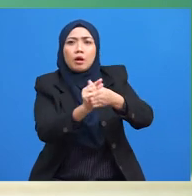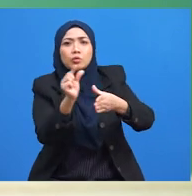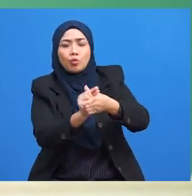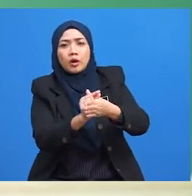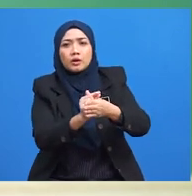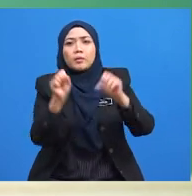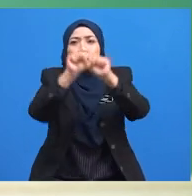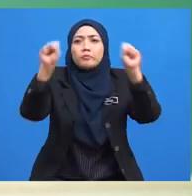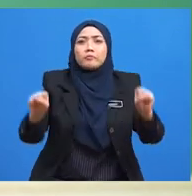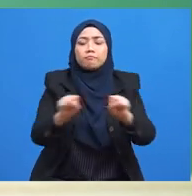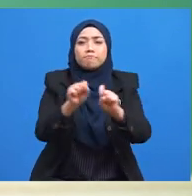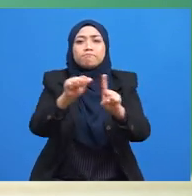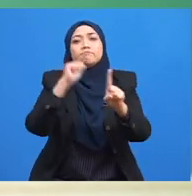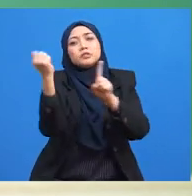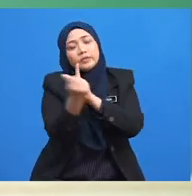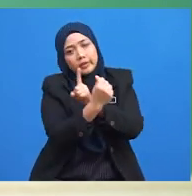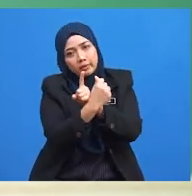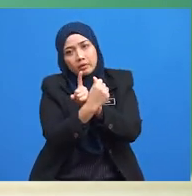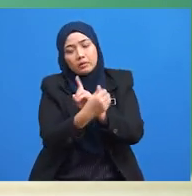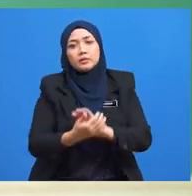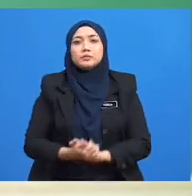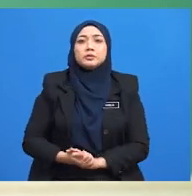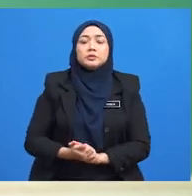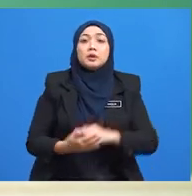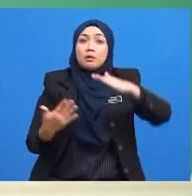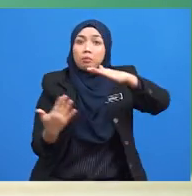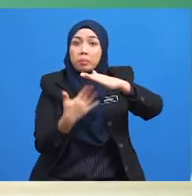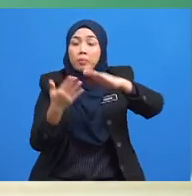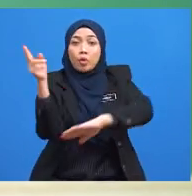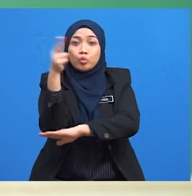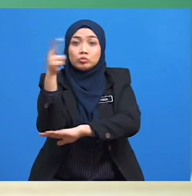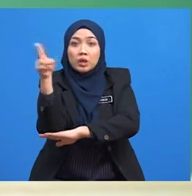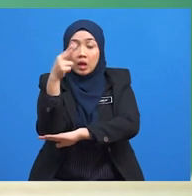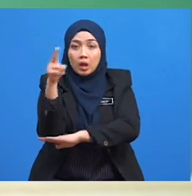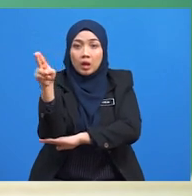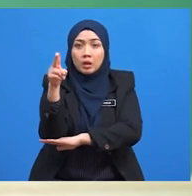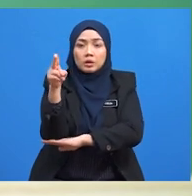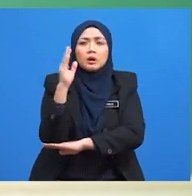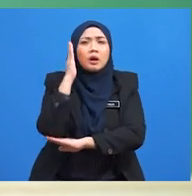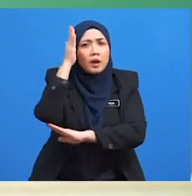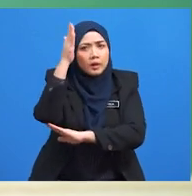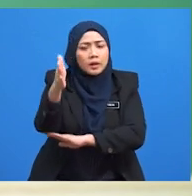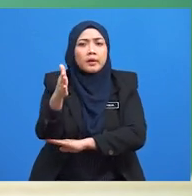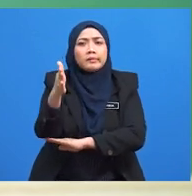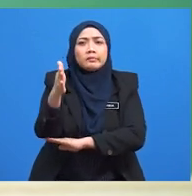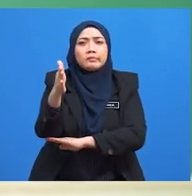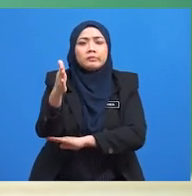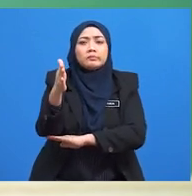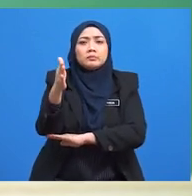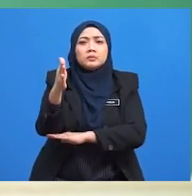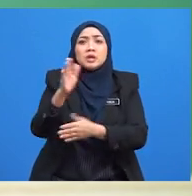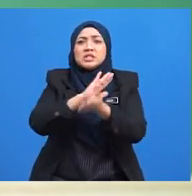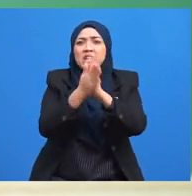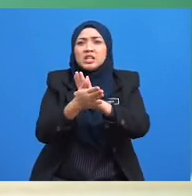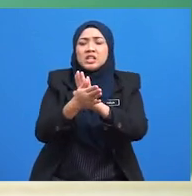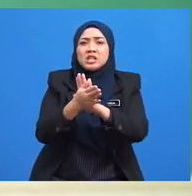kepada sistem atmosfera. Kejadian kebakaran hutan semula jadi akan memusnahkan flora dan